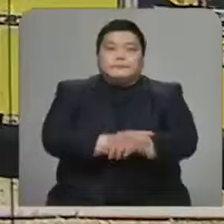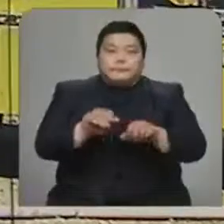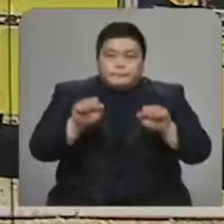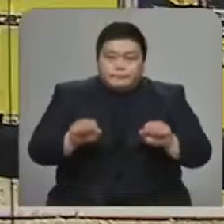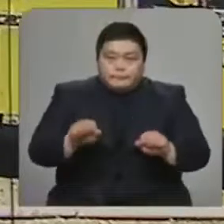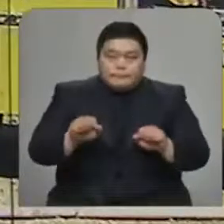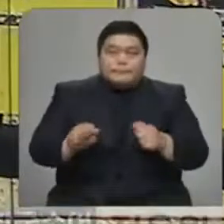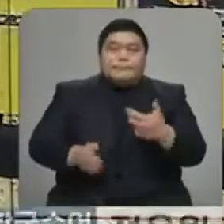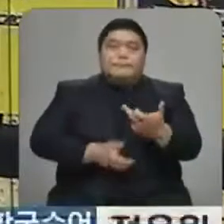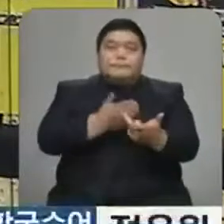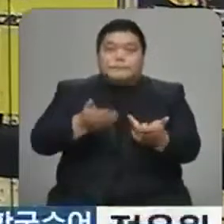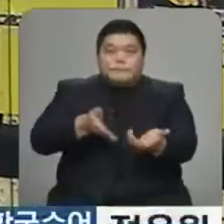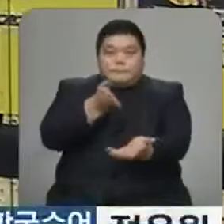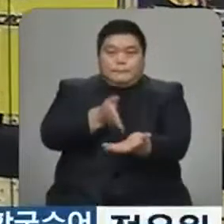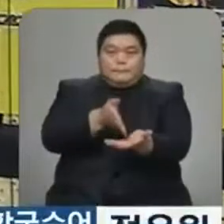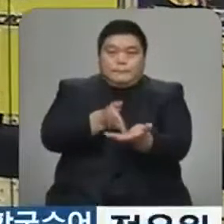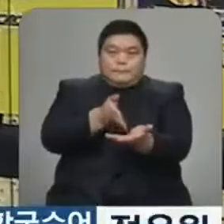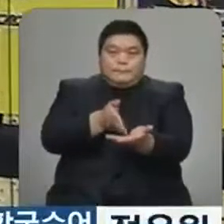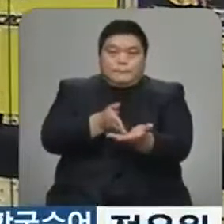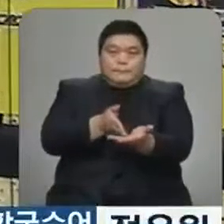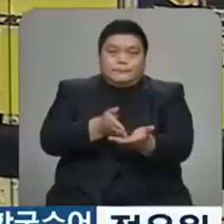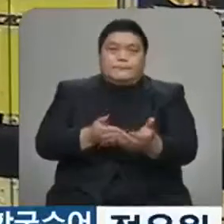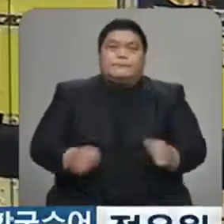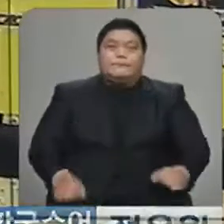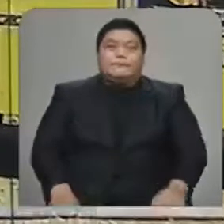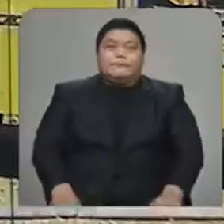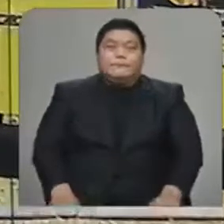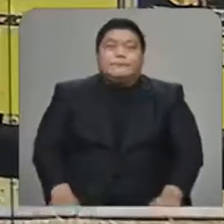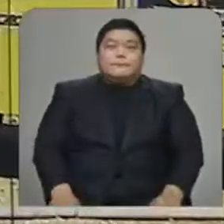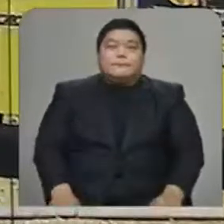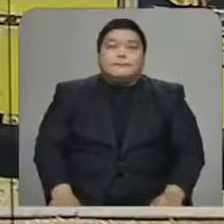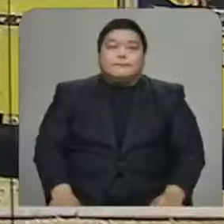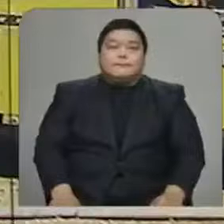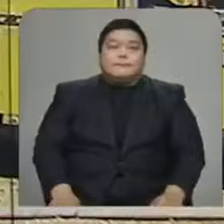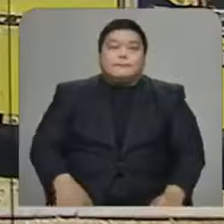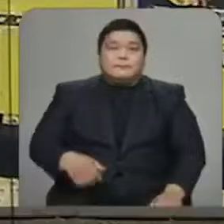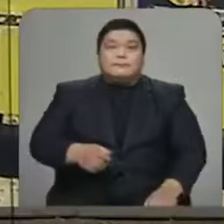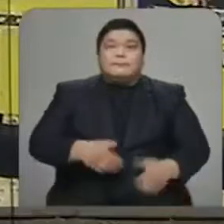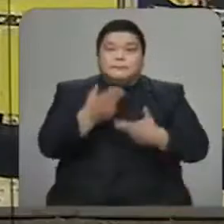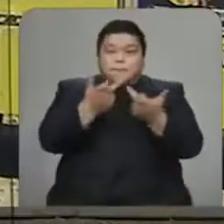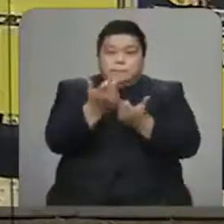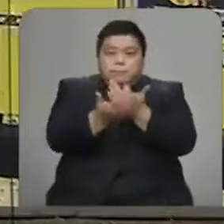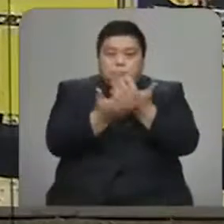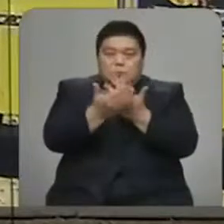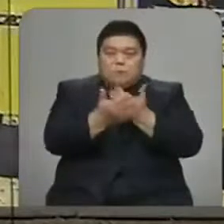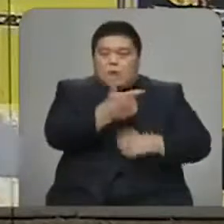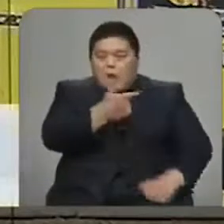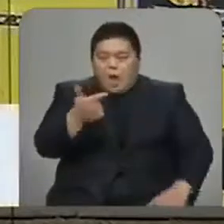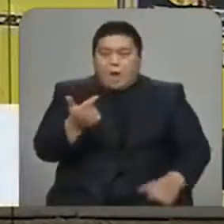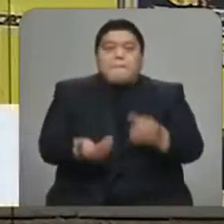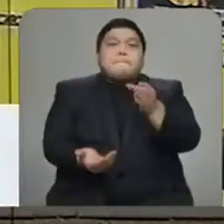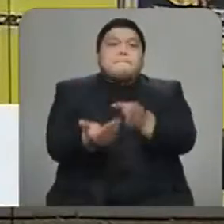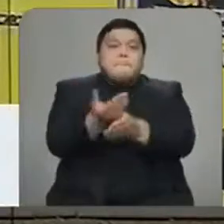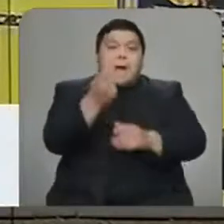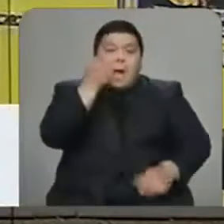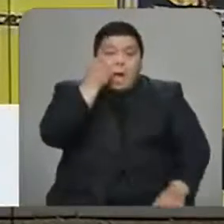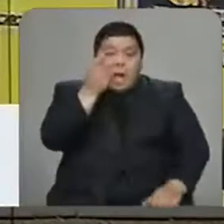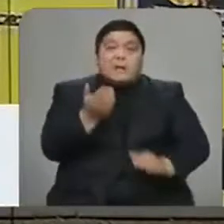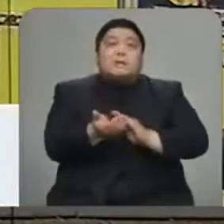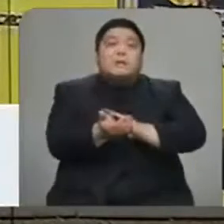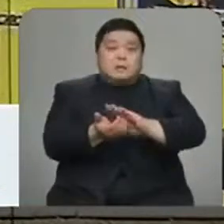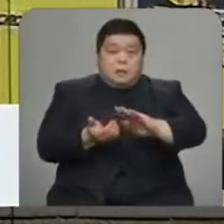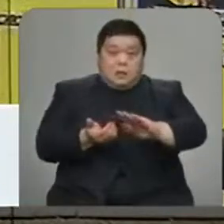여러분 안녕하십니까? 이어서 강원 뉴스입니다. 역대 최악의 산불이 강릉과 동해, 삼척 등에서 발생한